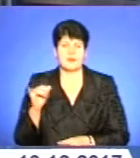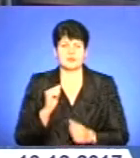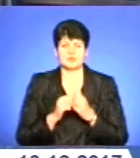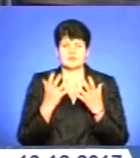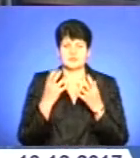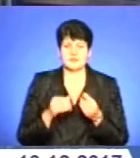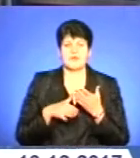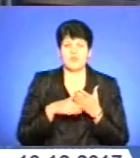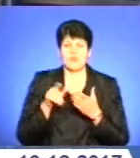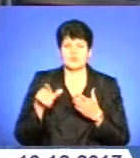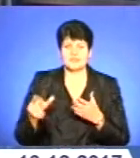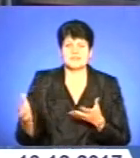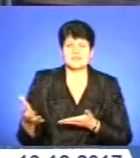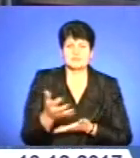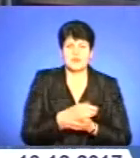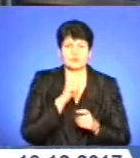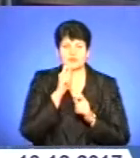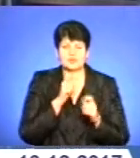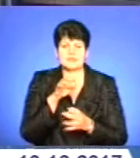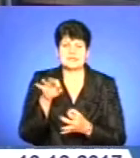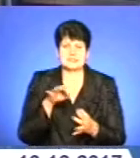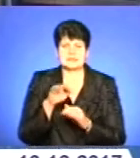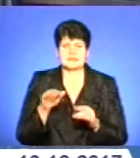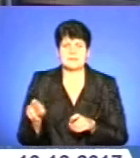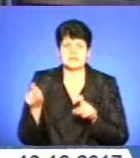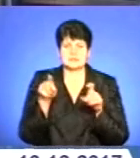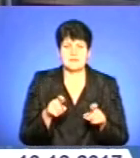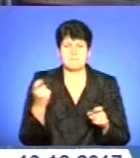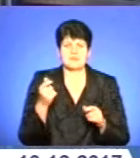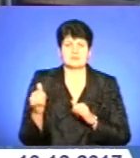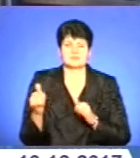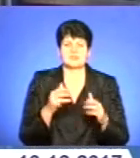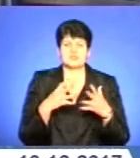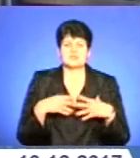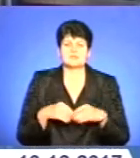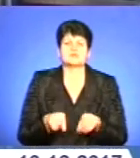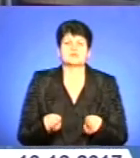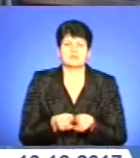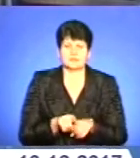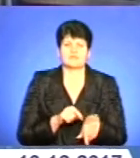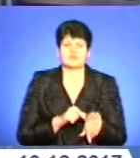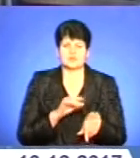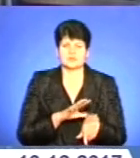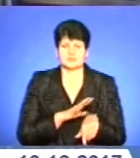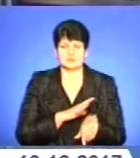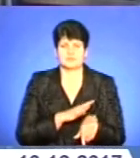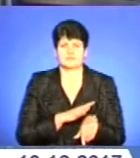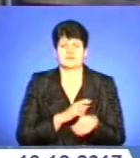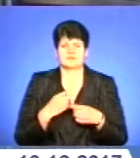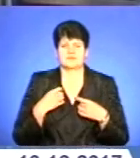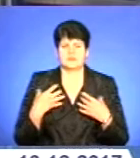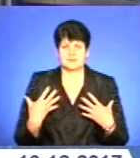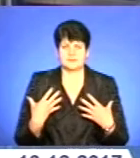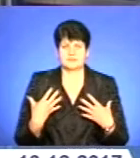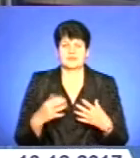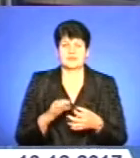помічники-чудотворця збирають подарунки для сиріт, дітей-переселенців та з малозабезпечених сімей, щоб вони теж відчули атмосферу свята.